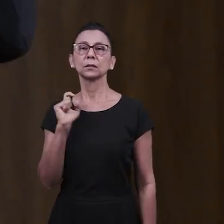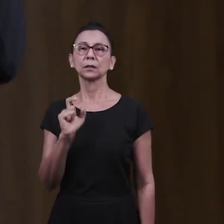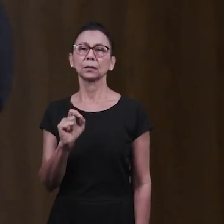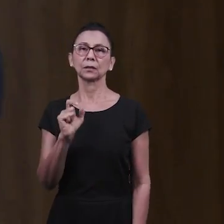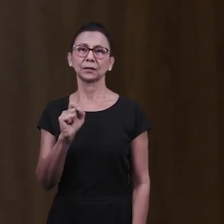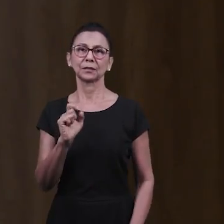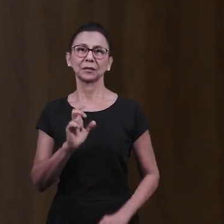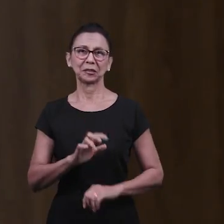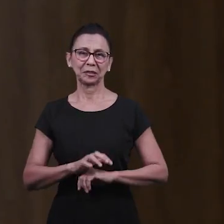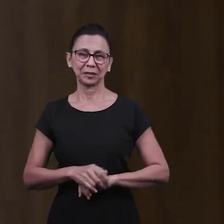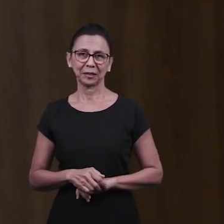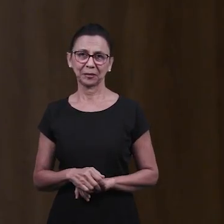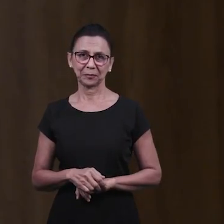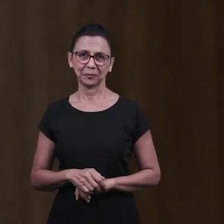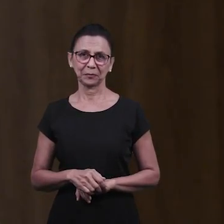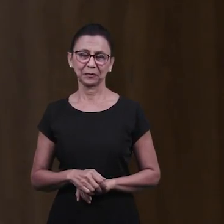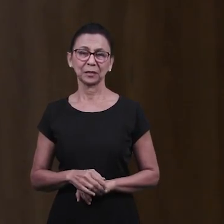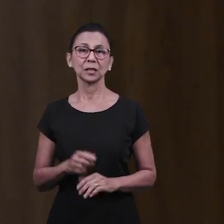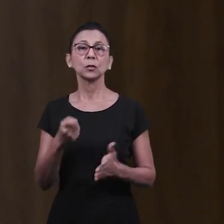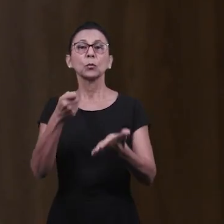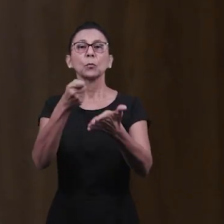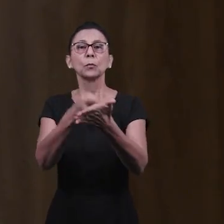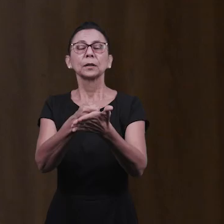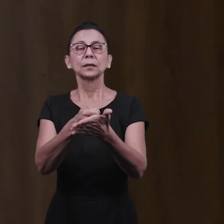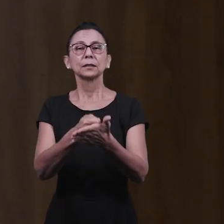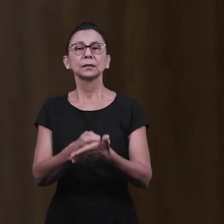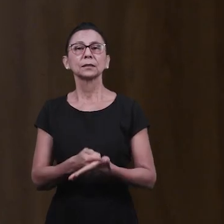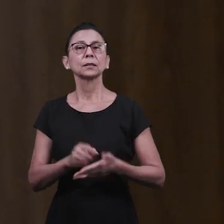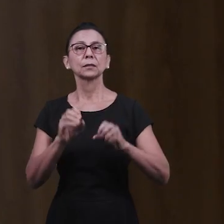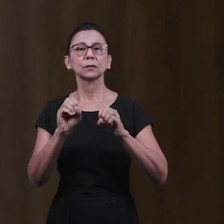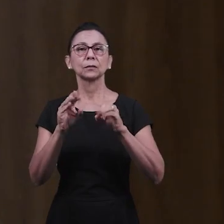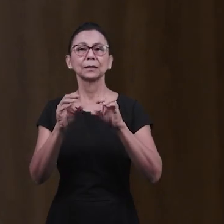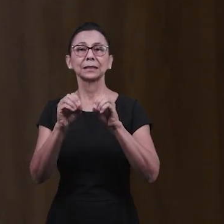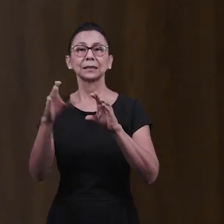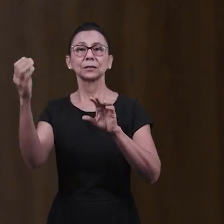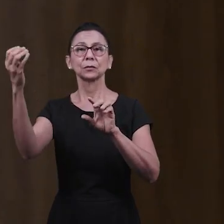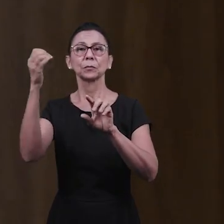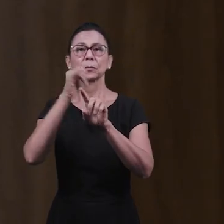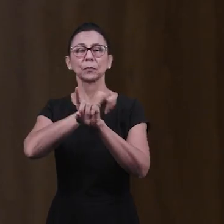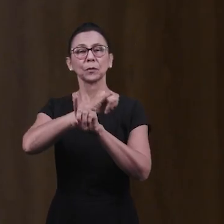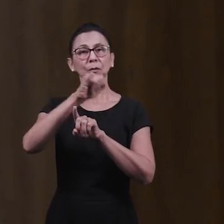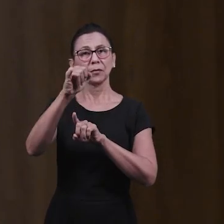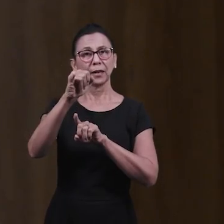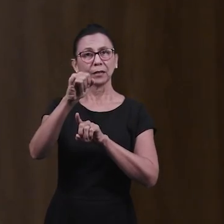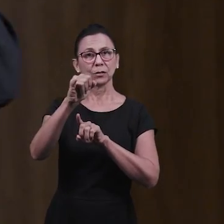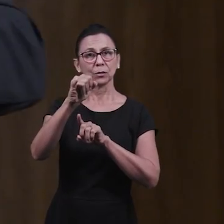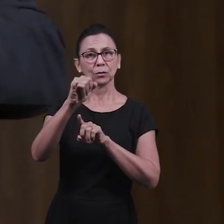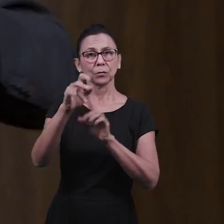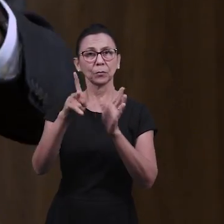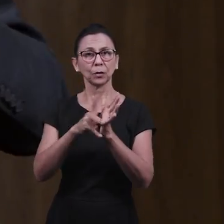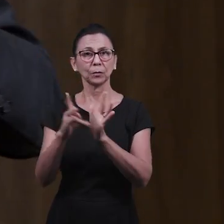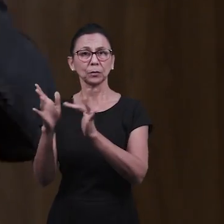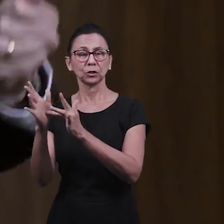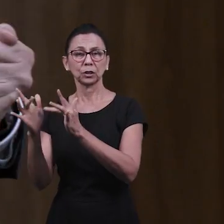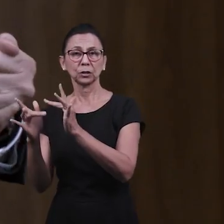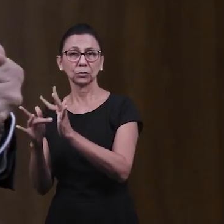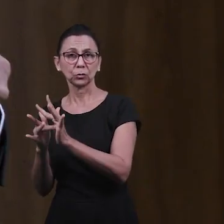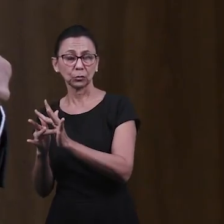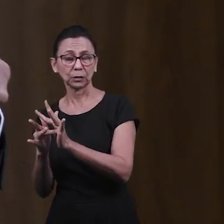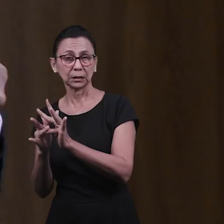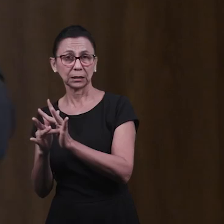plus important, c'est que on puisse établir l'enseignement prophétique de